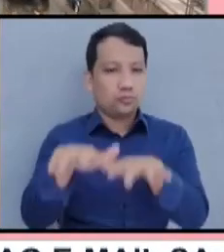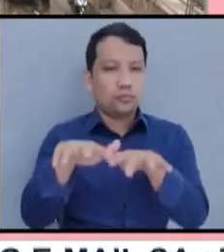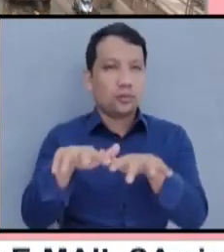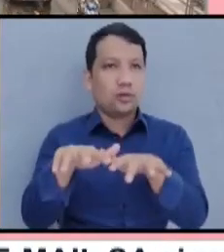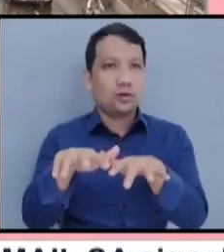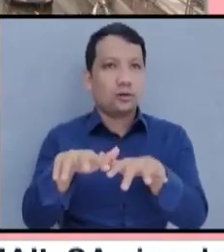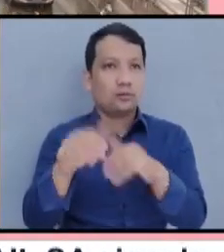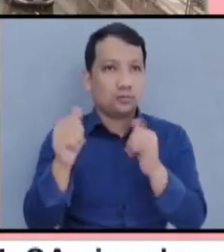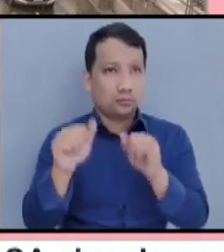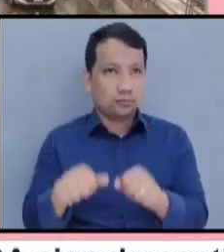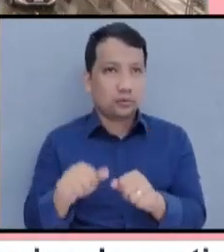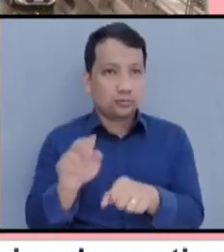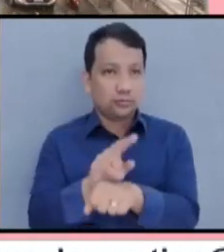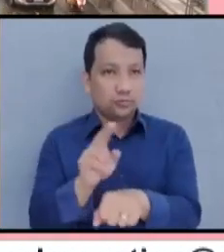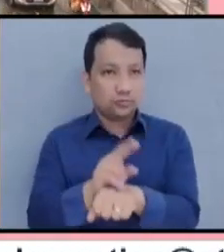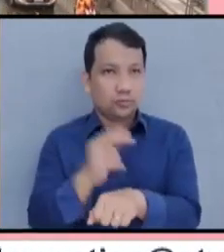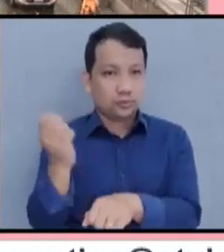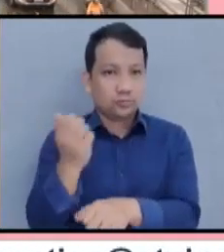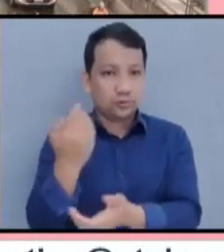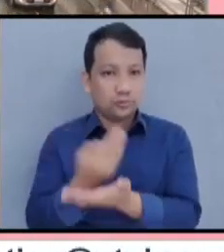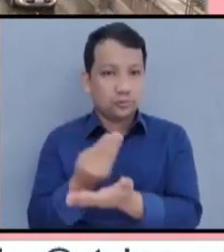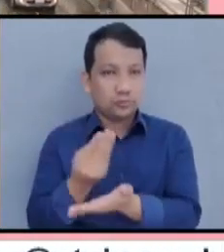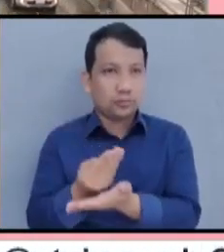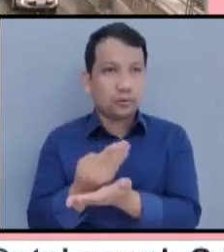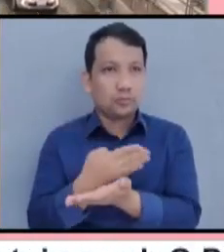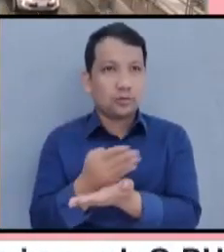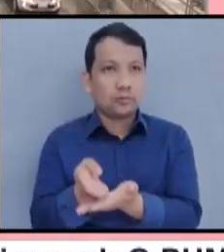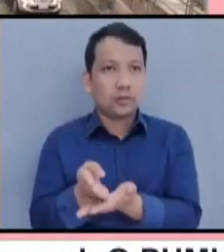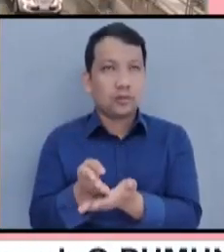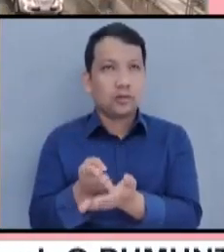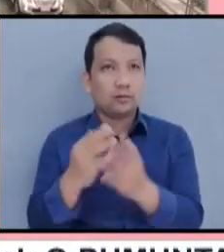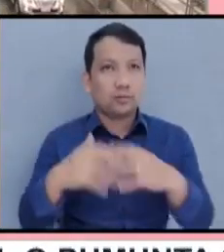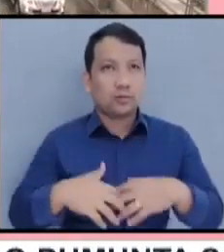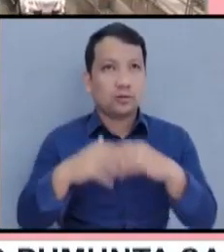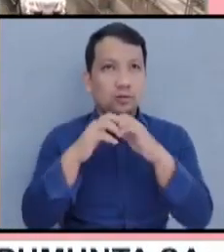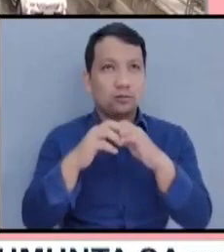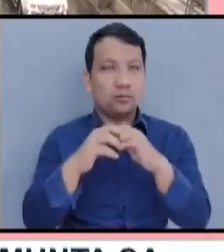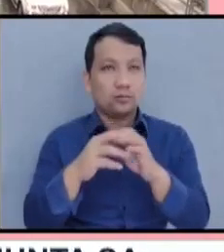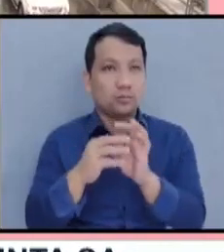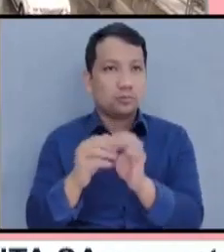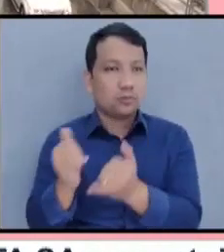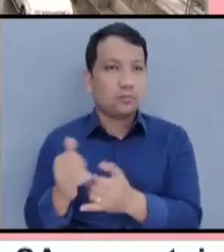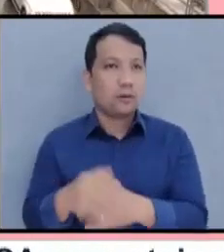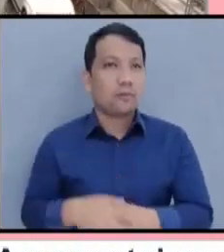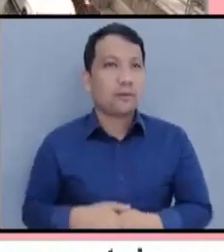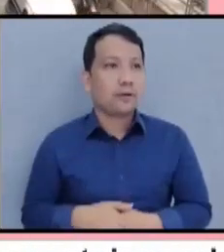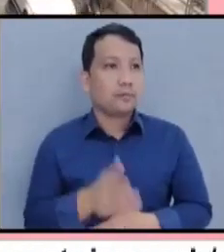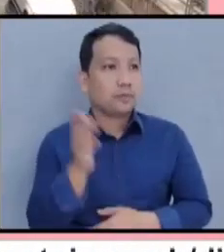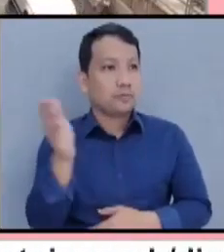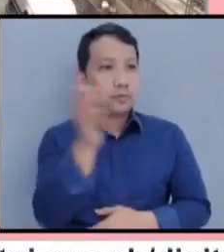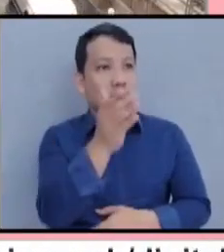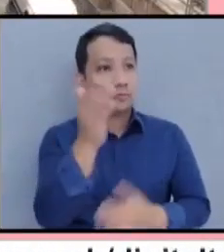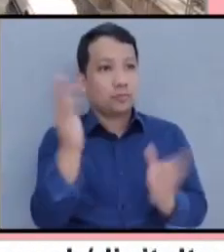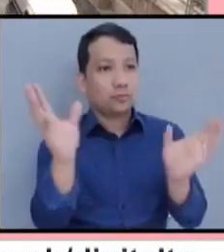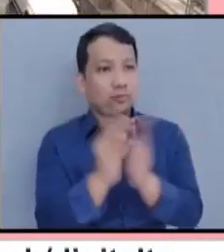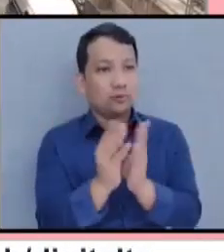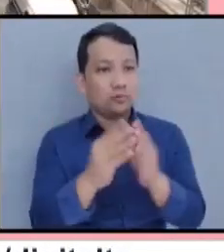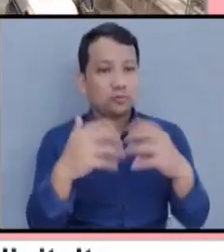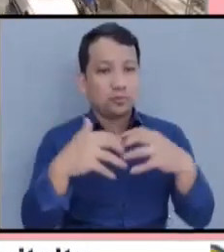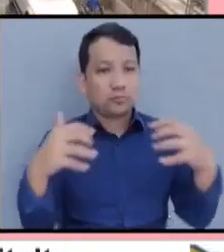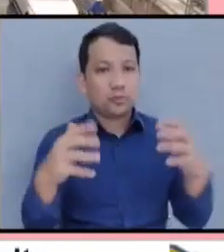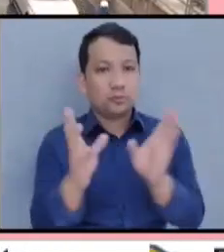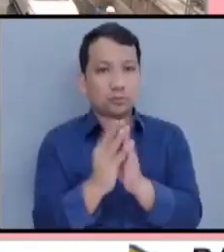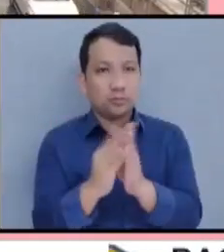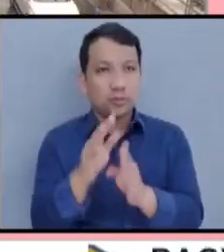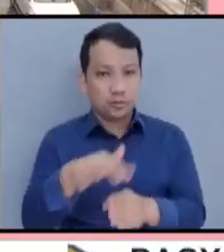pwede nang gamitin ang calamity fund ng lunsod para sa recovery at relief efforts. Nagpatawag na rin ng pulong ang alkalde kasama ang iba't